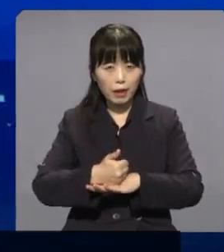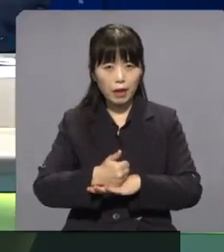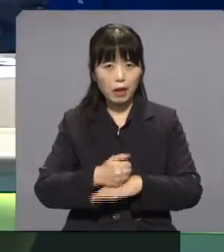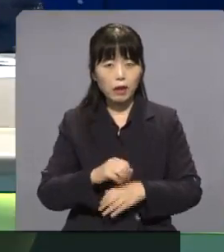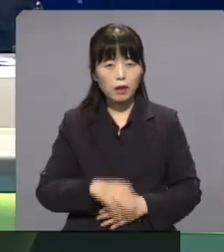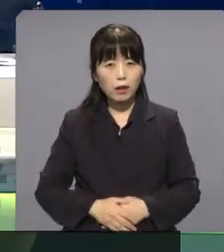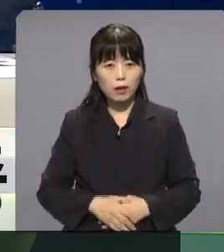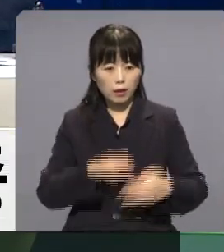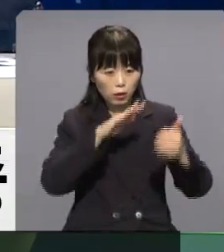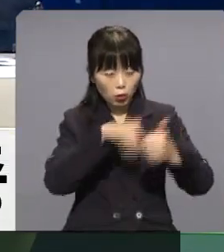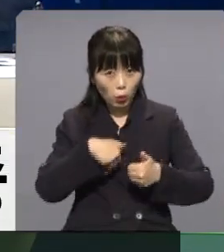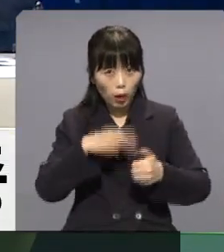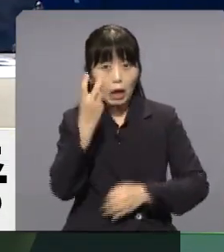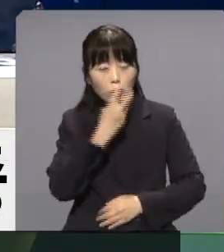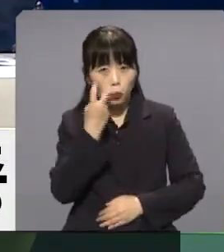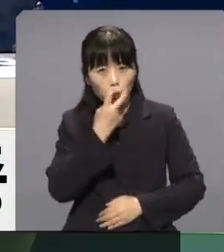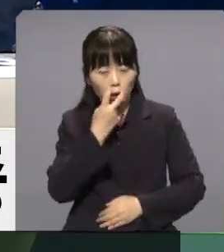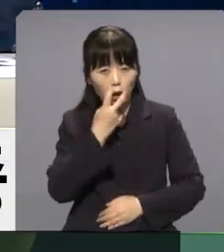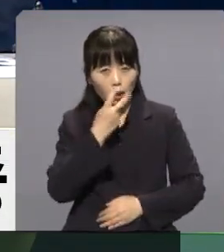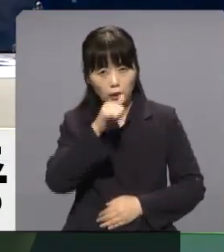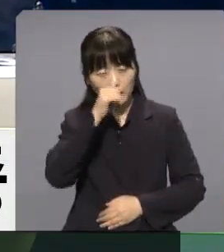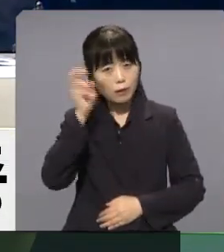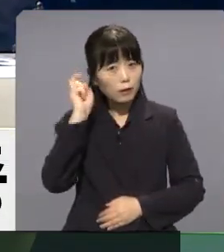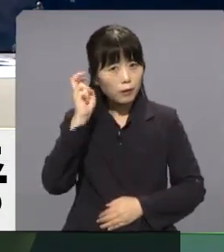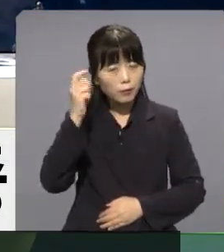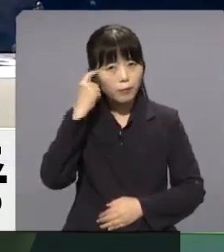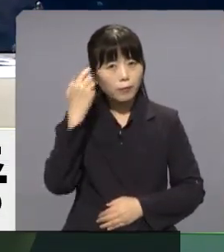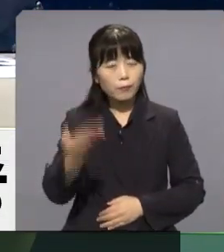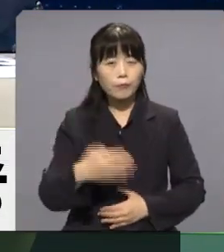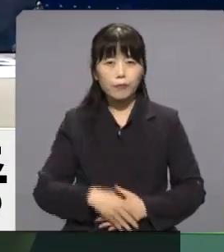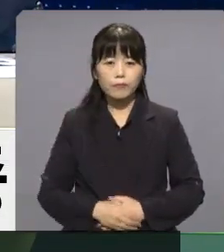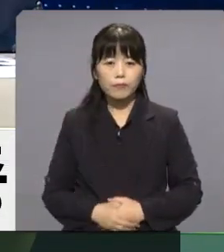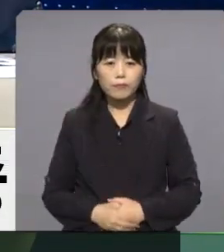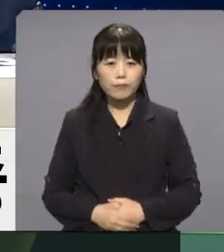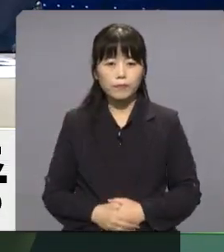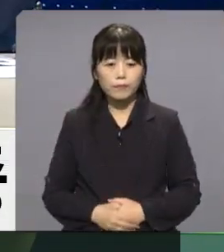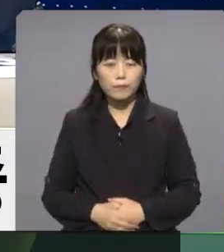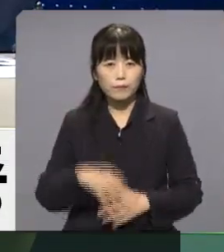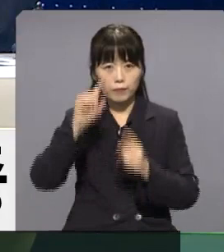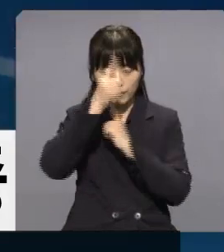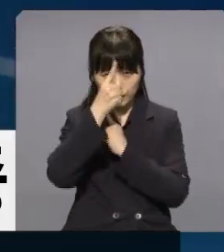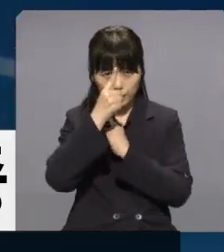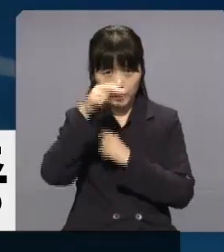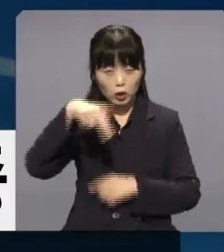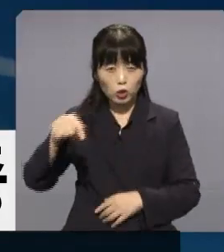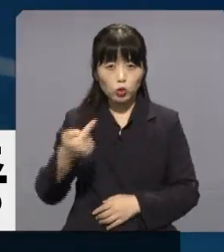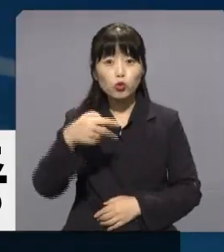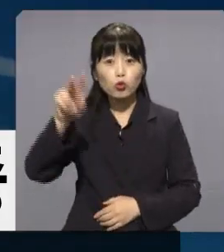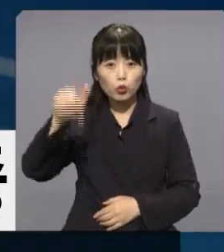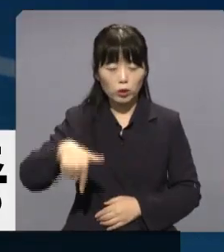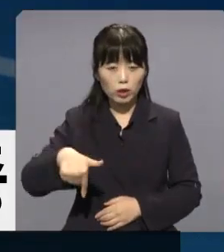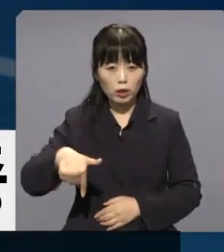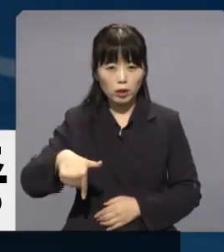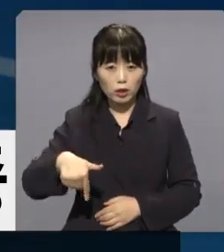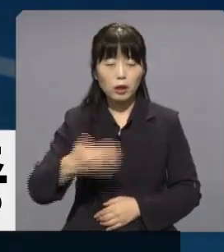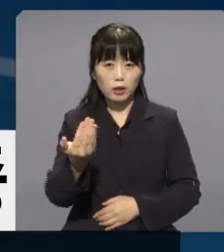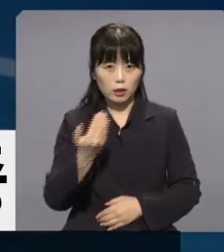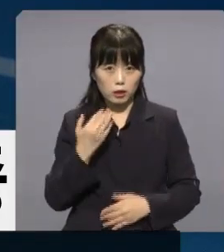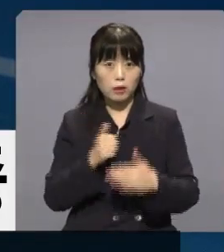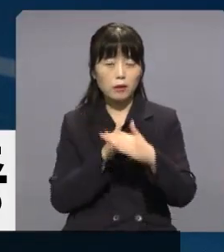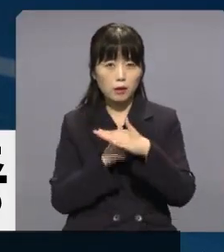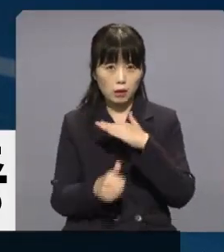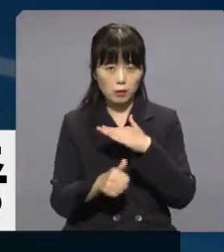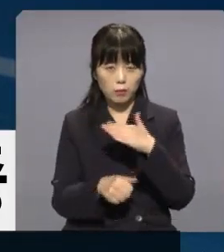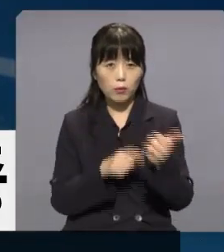소환 조사 좀 알아 보겠습니다 자 이거 또 이인숙 그 전 대표의